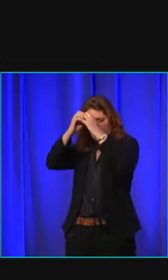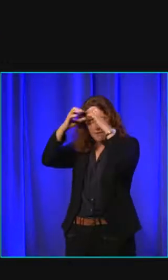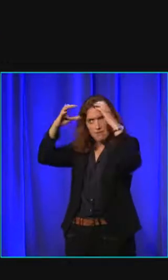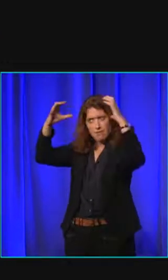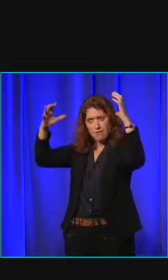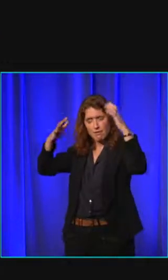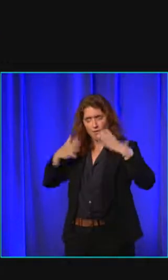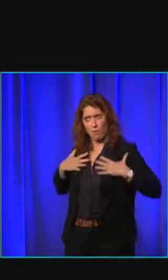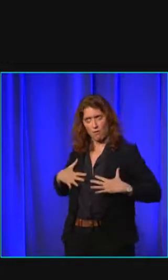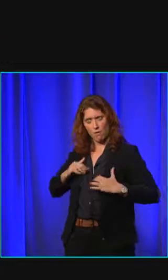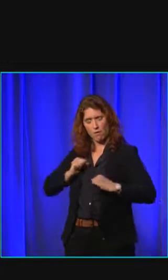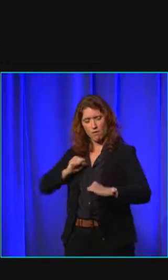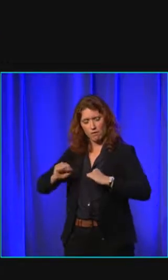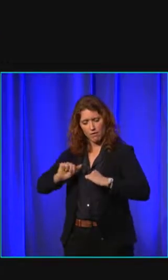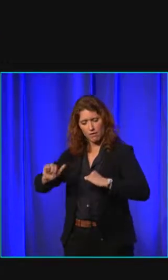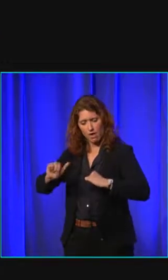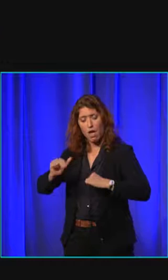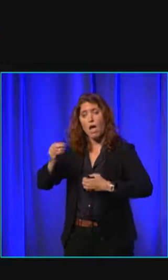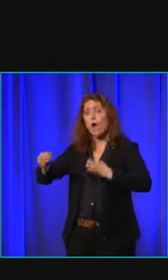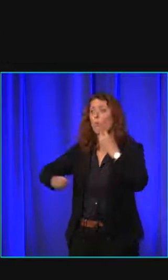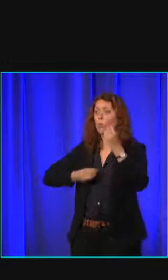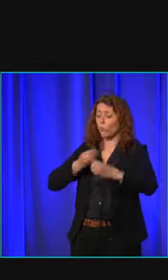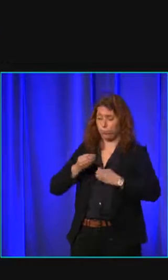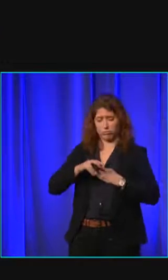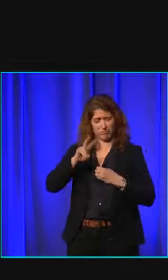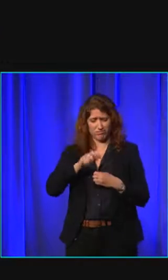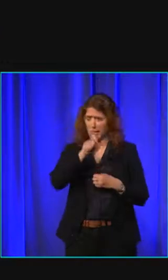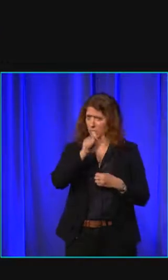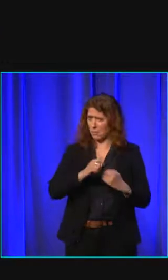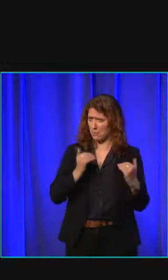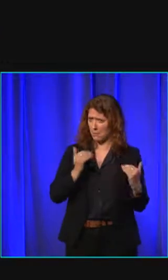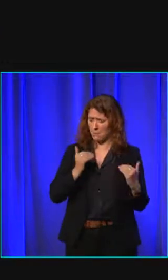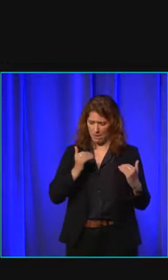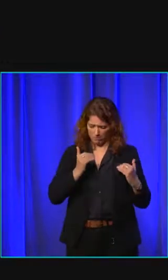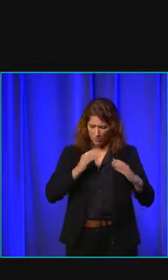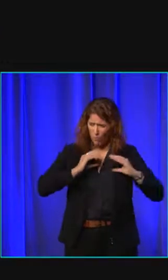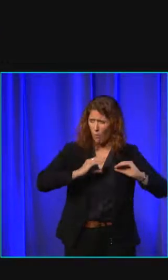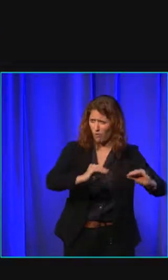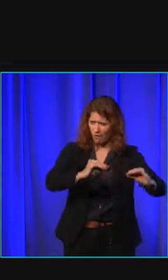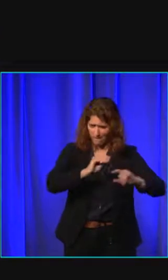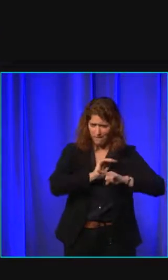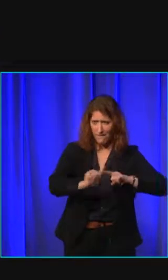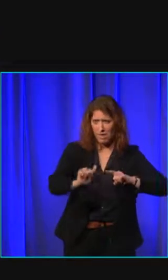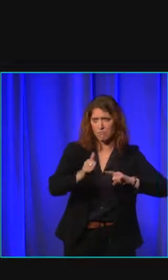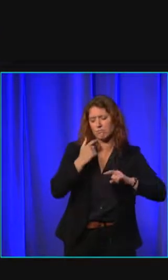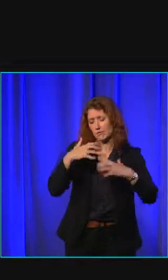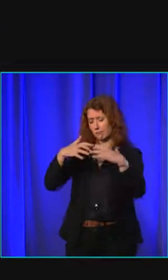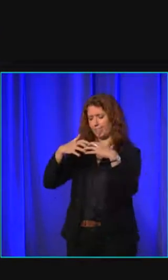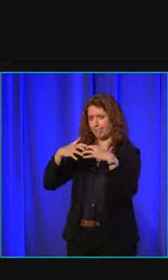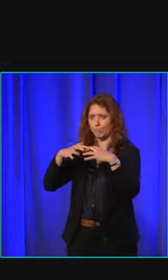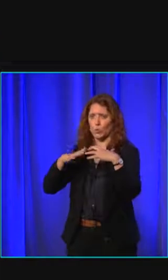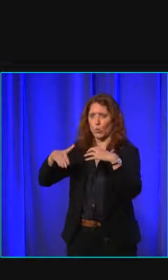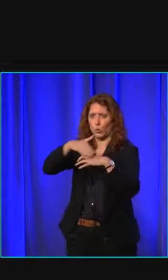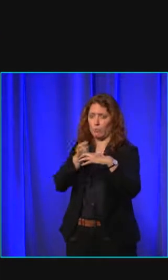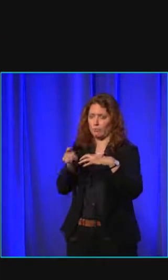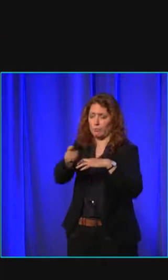motrice et lorsqu'il l'exécute, on a des zones corticales communes qui sont activées.